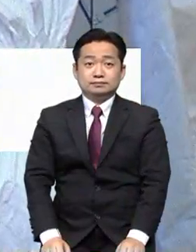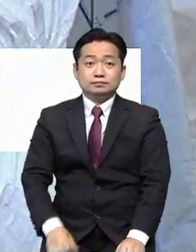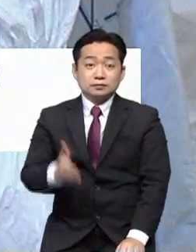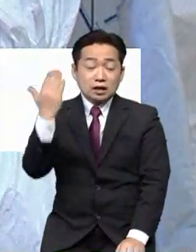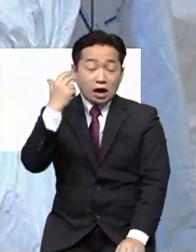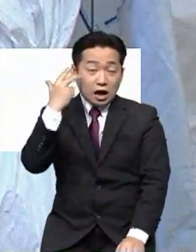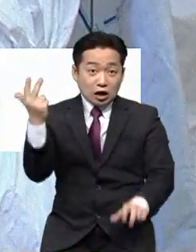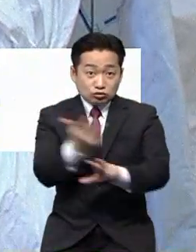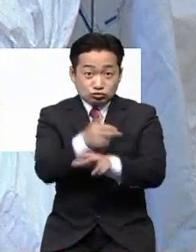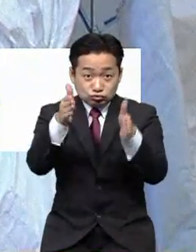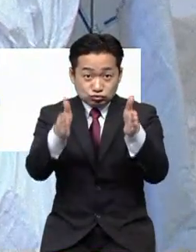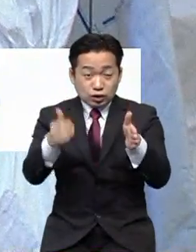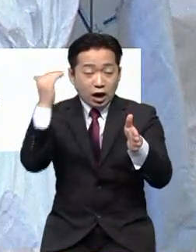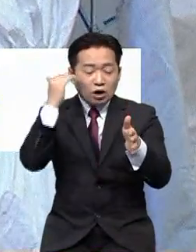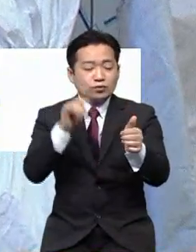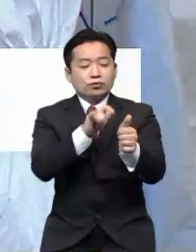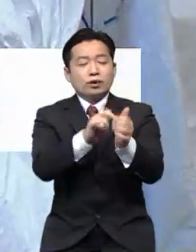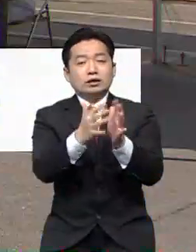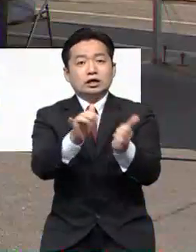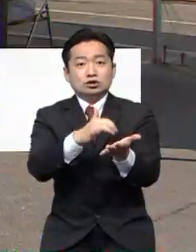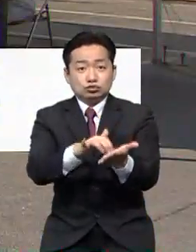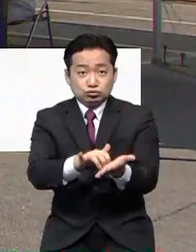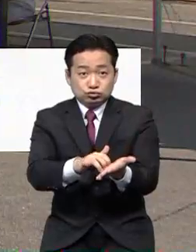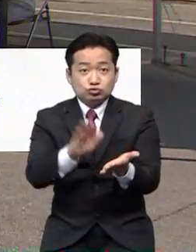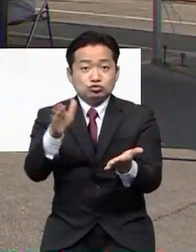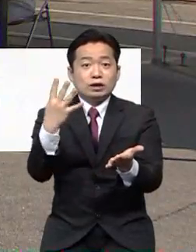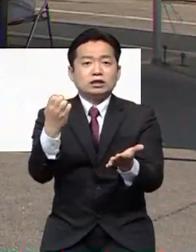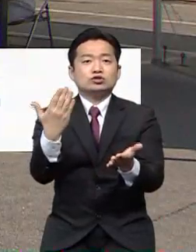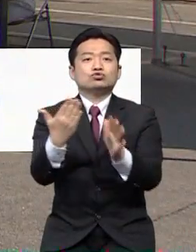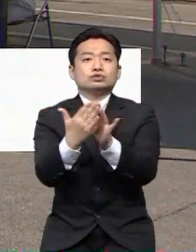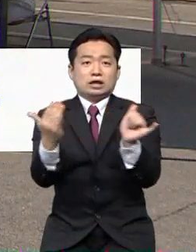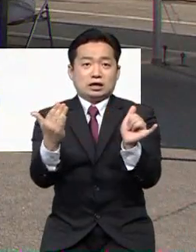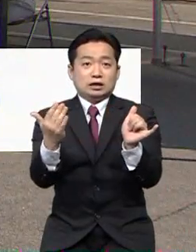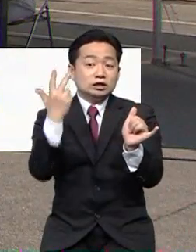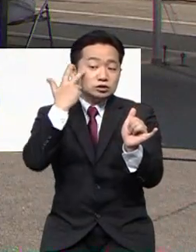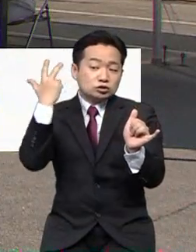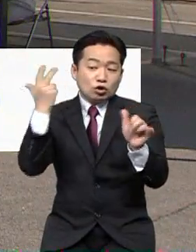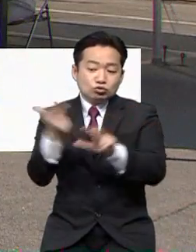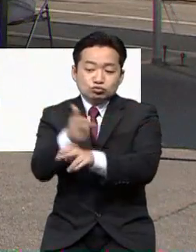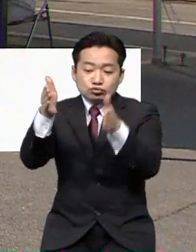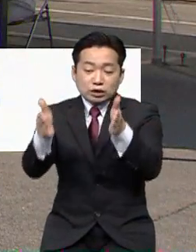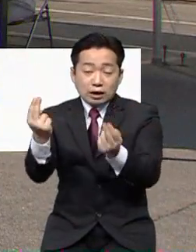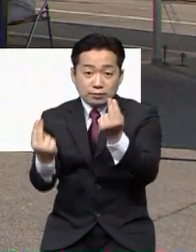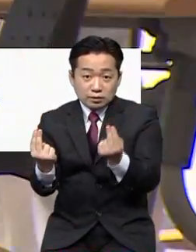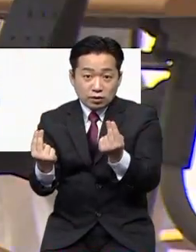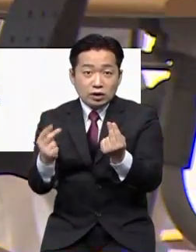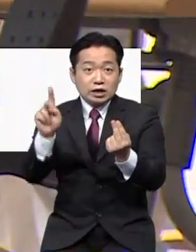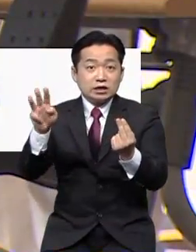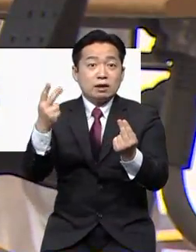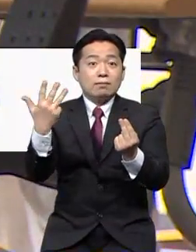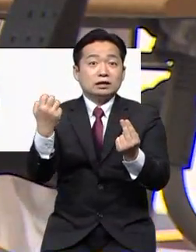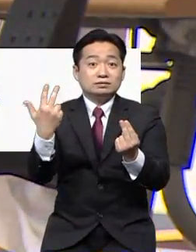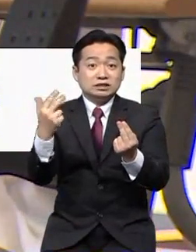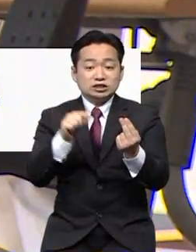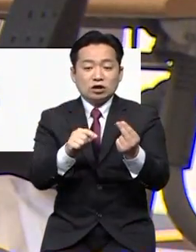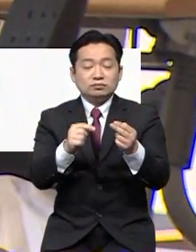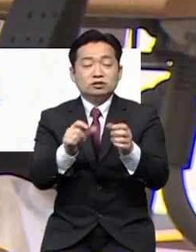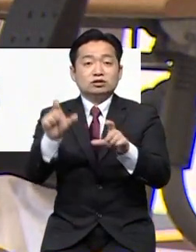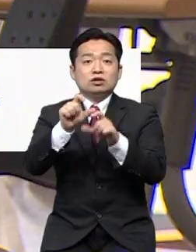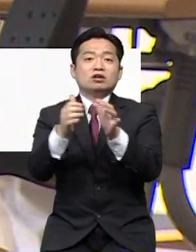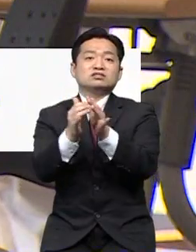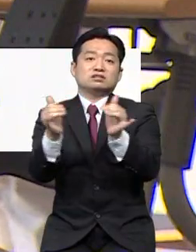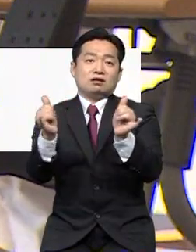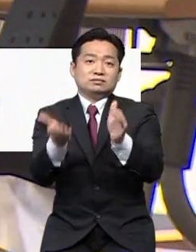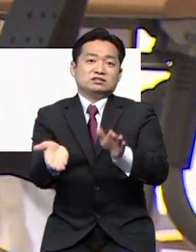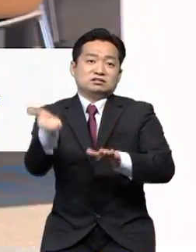한 주 하루 평균 국내 발생 환자 수는 949명으로 그전 주간보다 287.3명 늘어 거리 두기 3단계